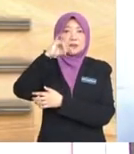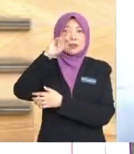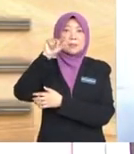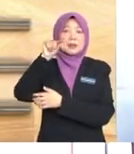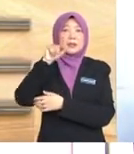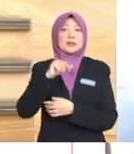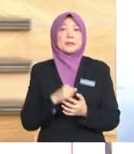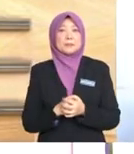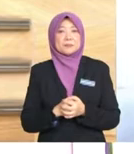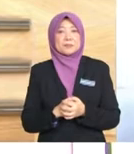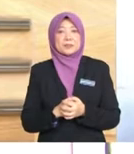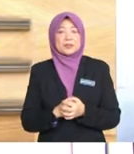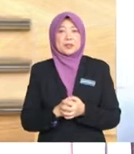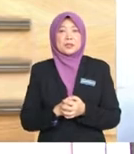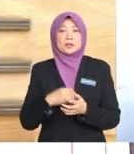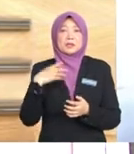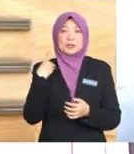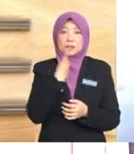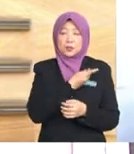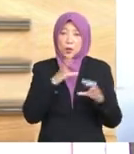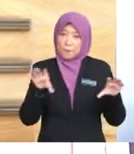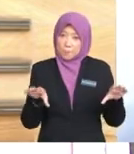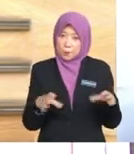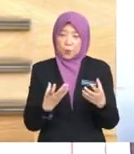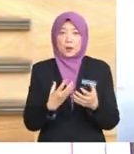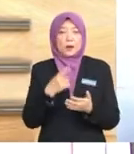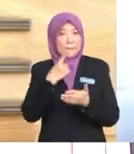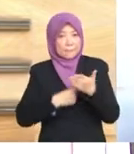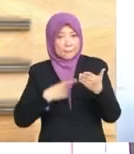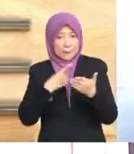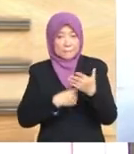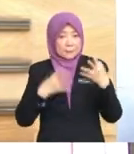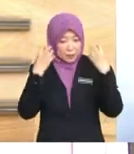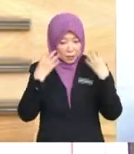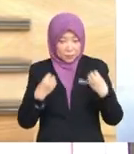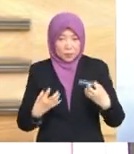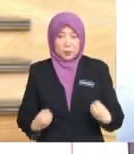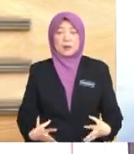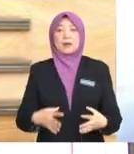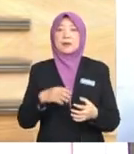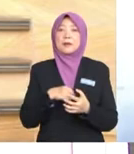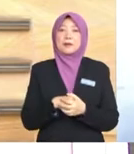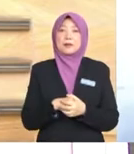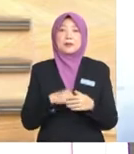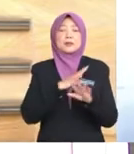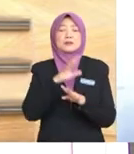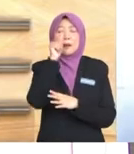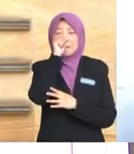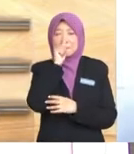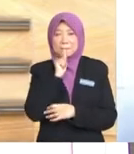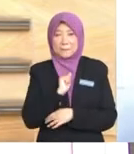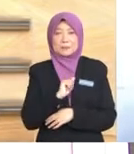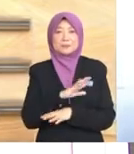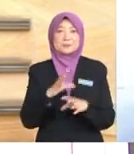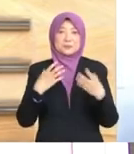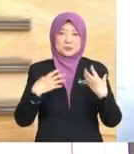kita nak membuat sebarang corak atau dekorasi ya cikgu. Betul. Tak sabar pula saya nak cuba. Tapi kalau